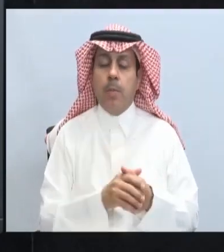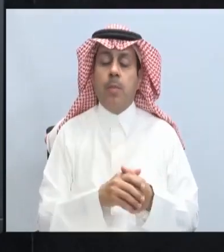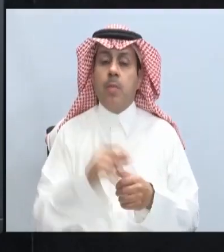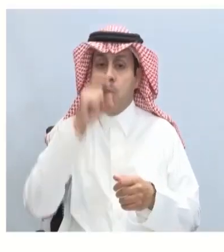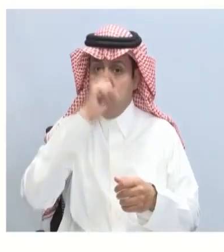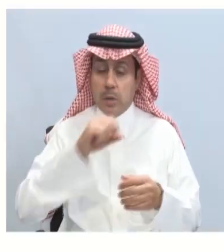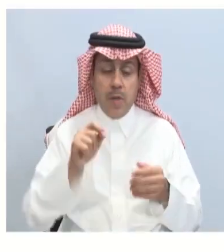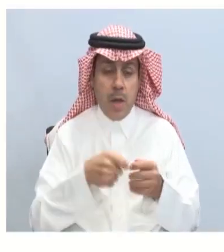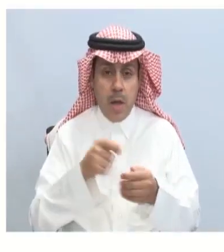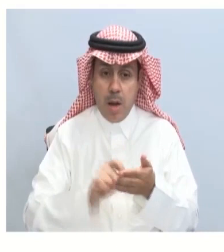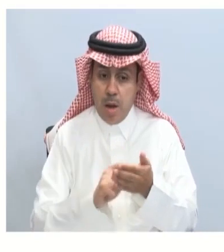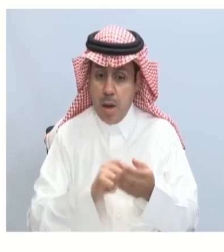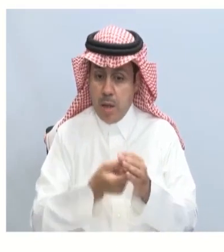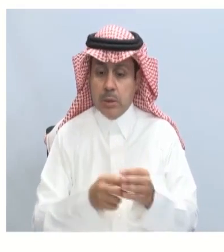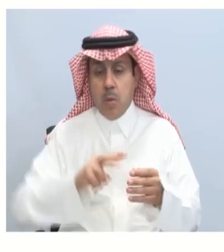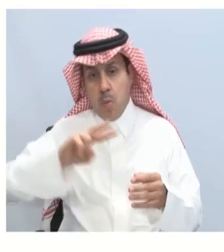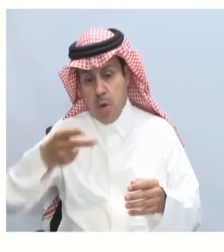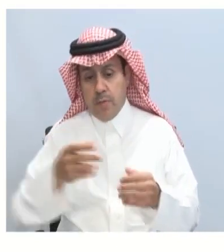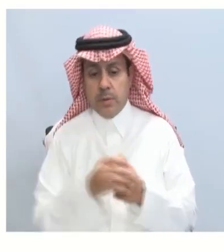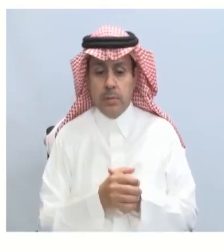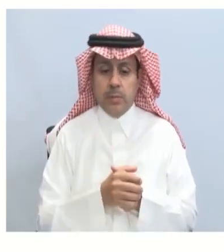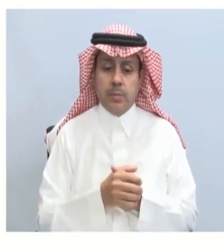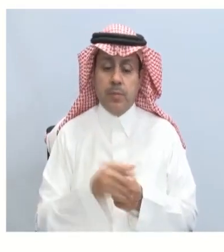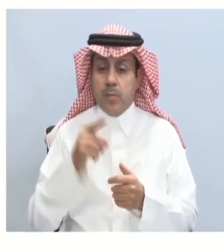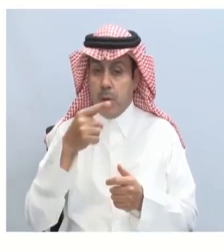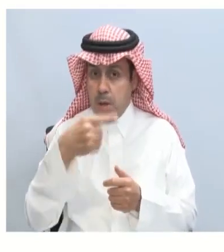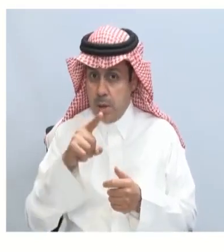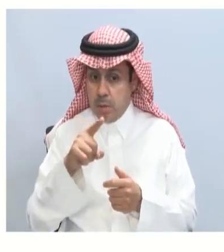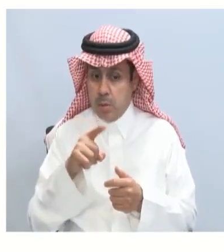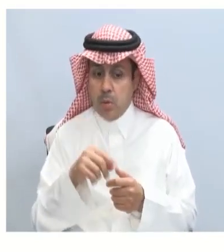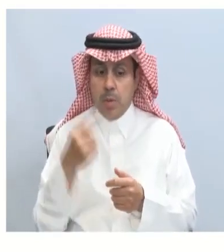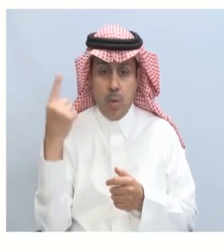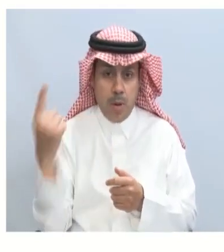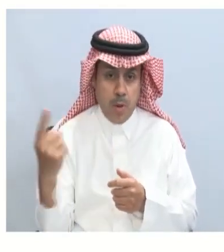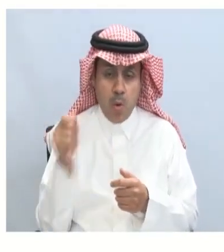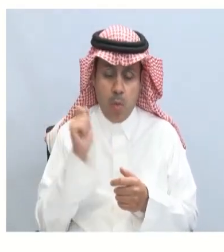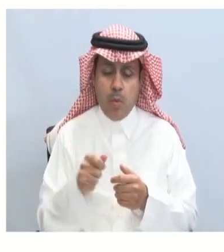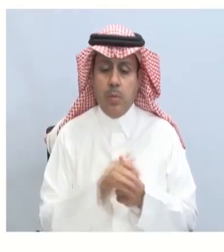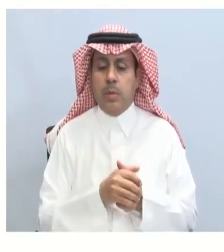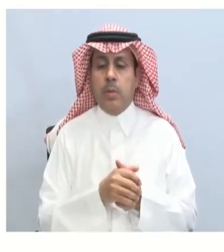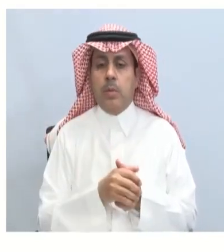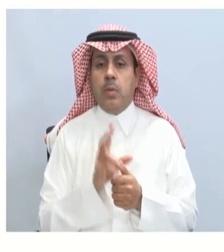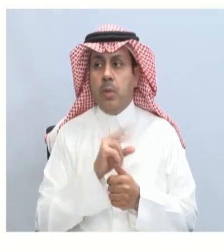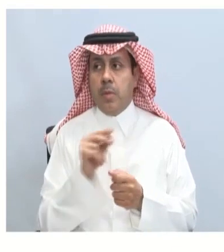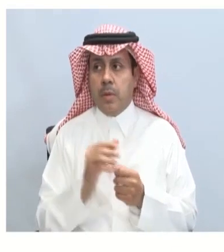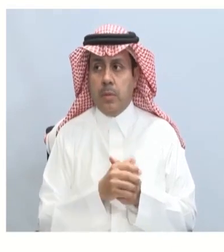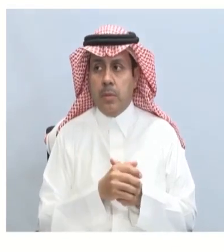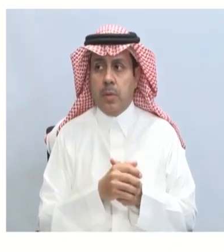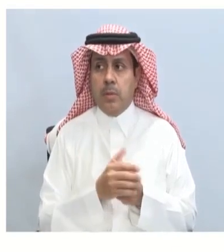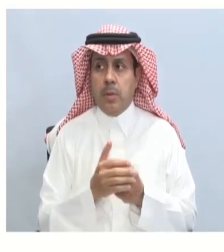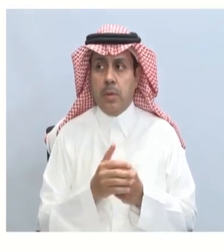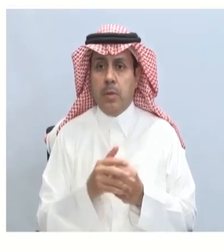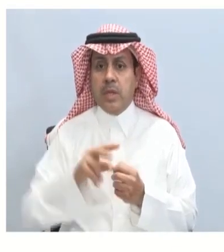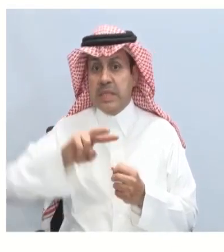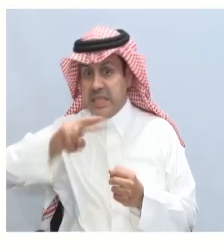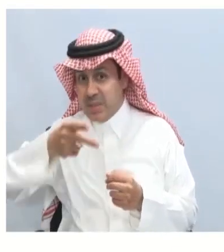العقد والمخالفه له من حيث حقيقه كل منهما وحكم مثاله لاحظ معي هذا